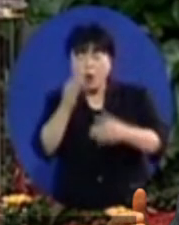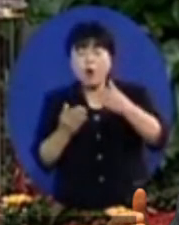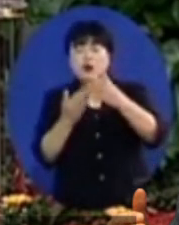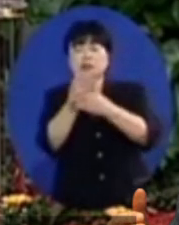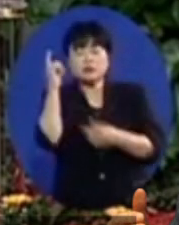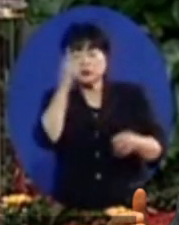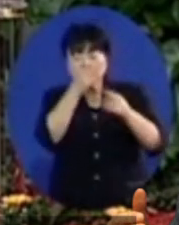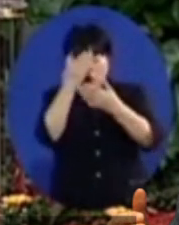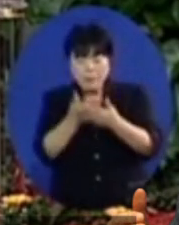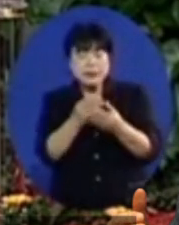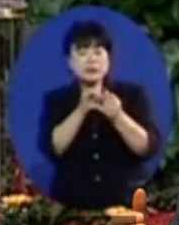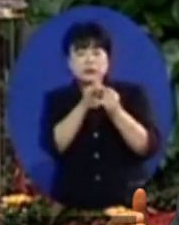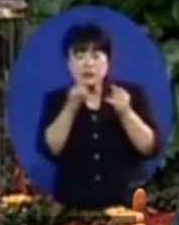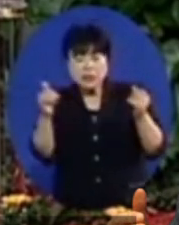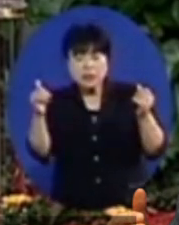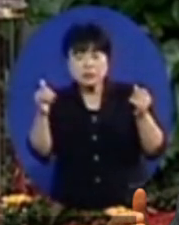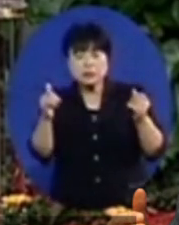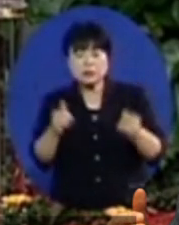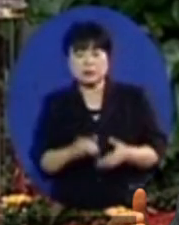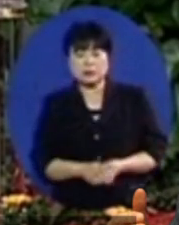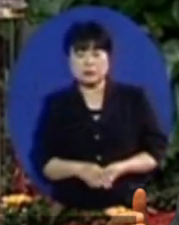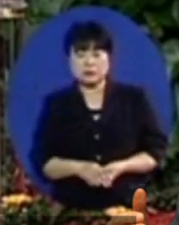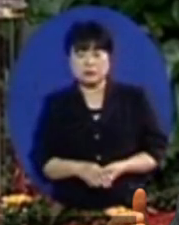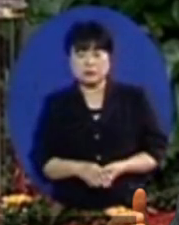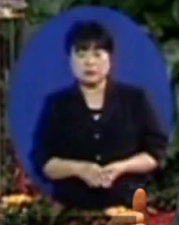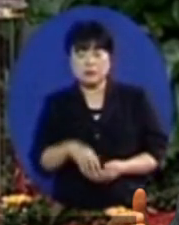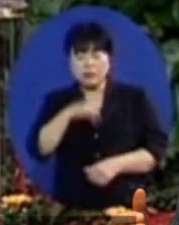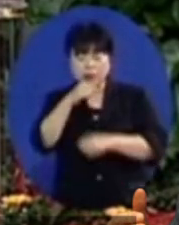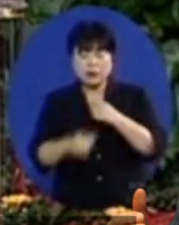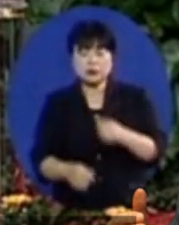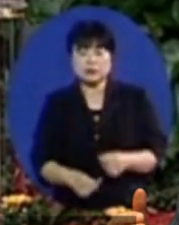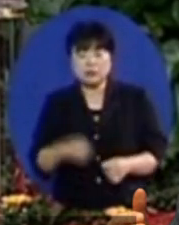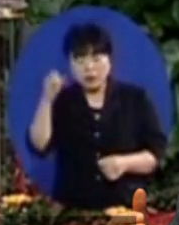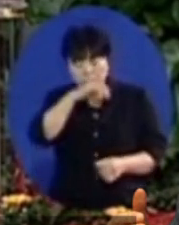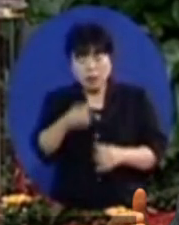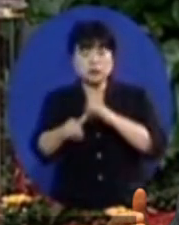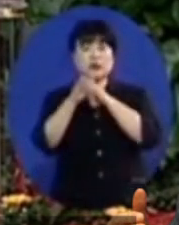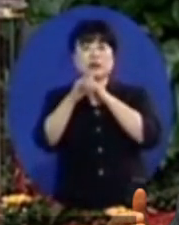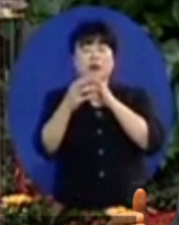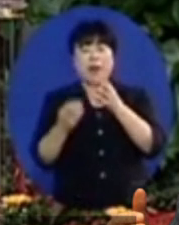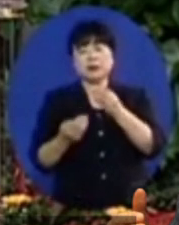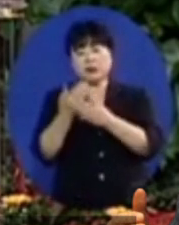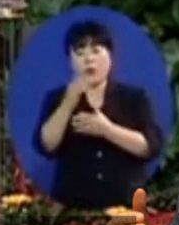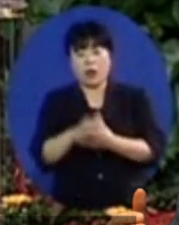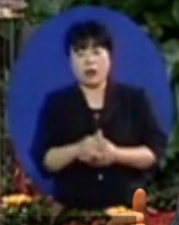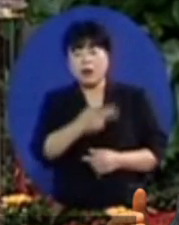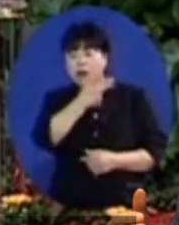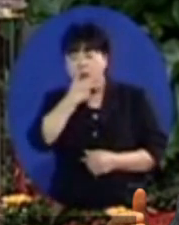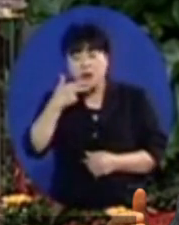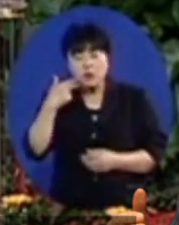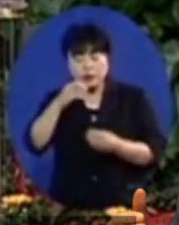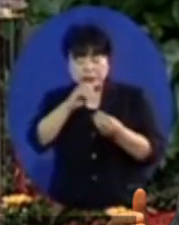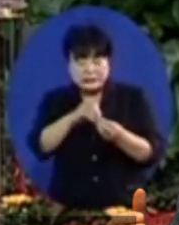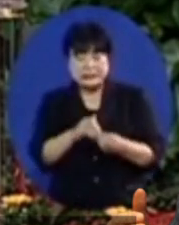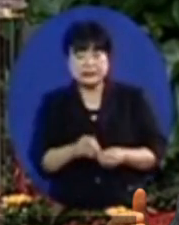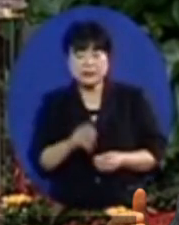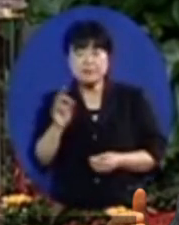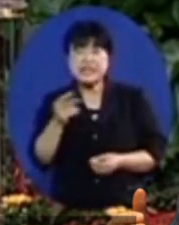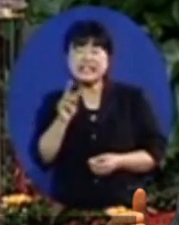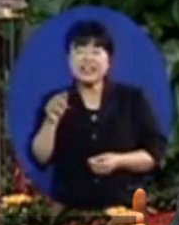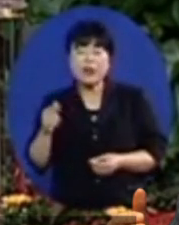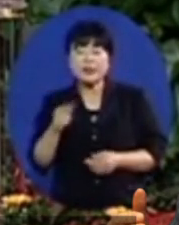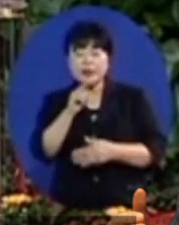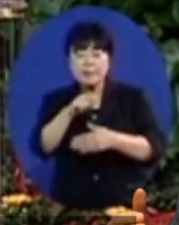상처받은 사람들이 아무렇지도 않게 스스로 죽음을 향해 나아갑니다. 영국의 시인 밀턴은